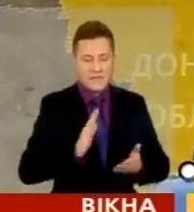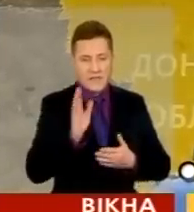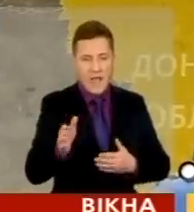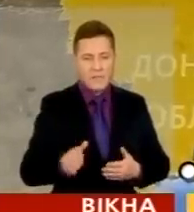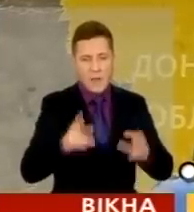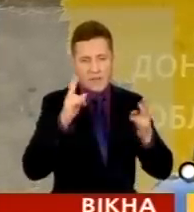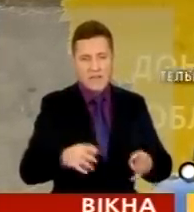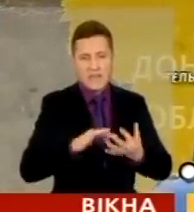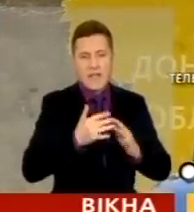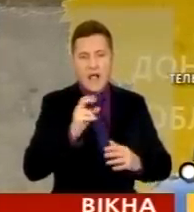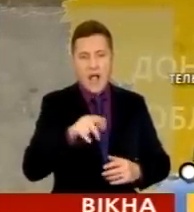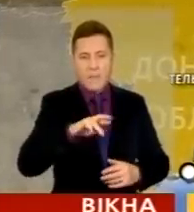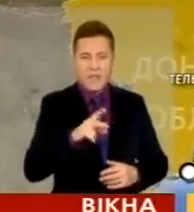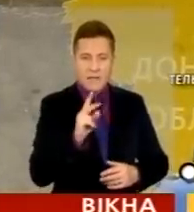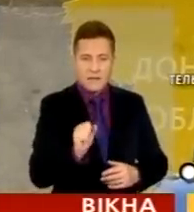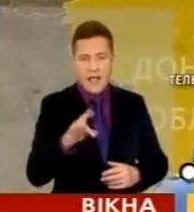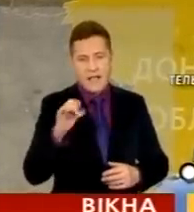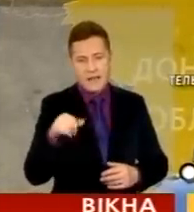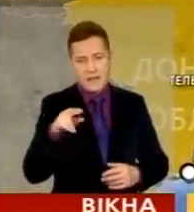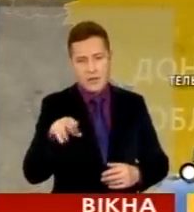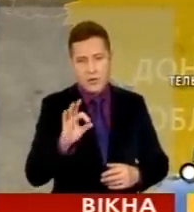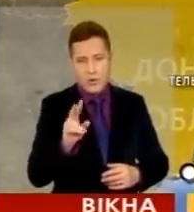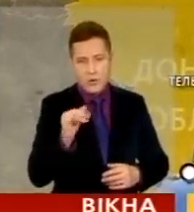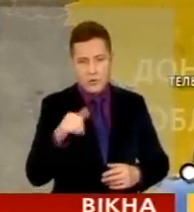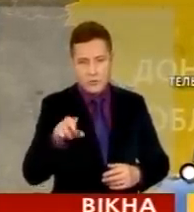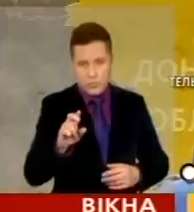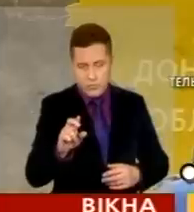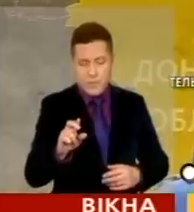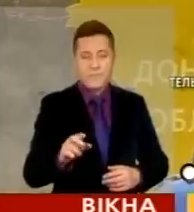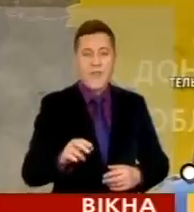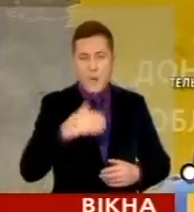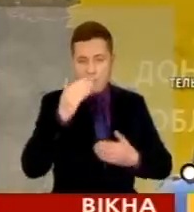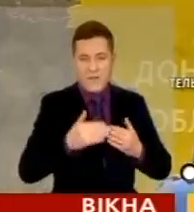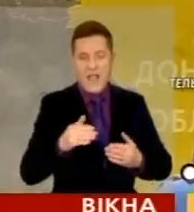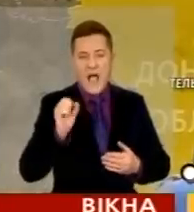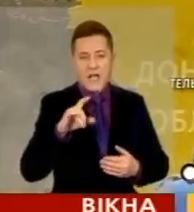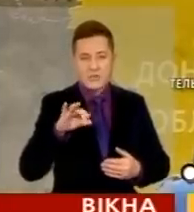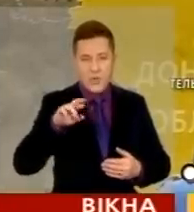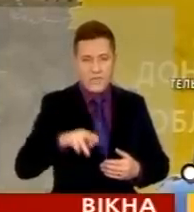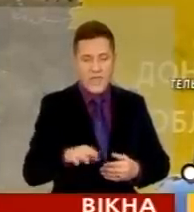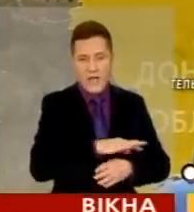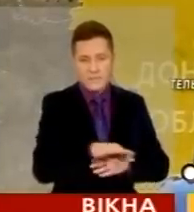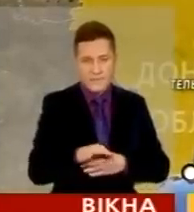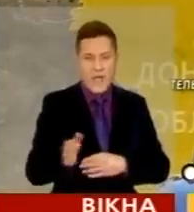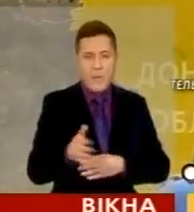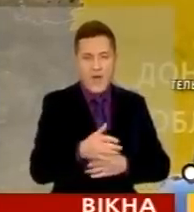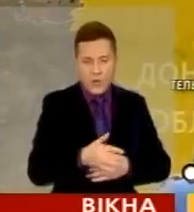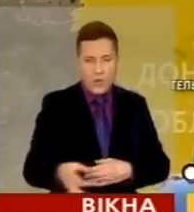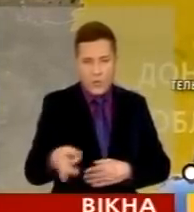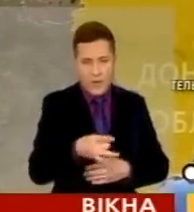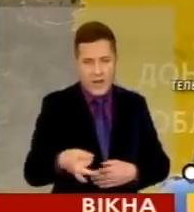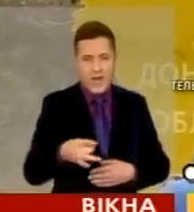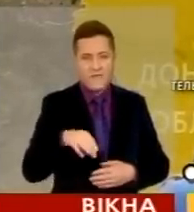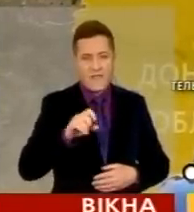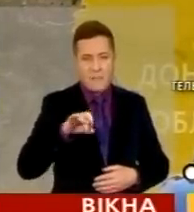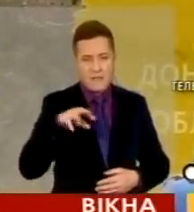постраждали села Кам'янка та Рідкодуб. Приазов'я обстріляно опорні пункти ЗСУ біля Маріуполя в Тельманівському районі.